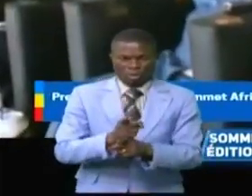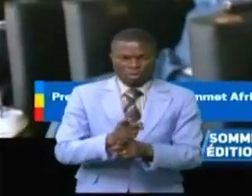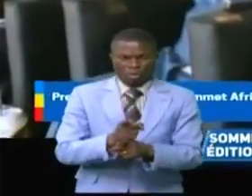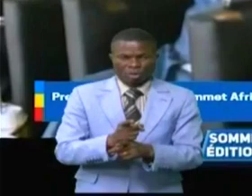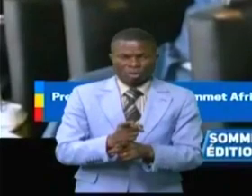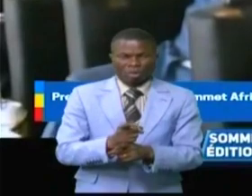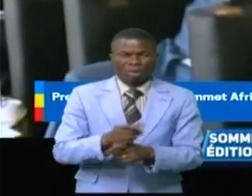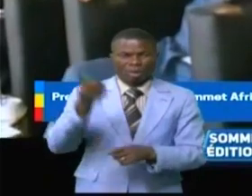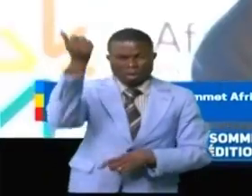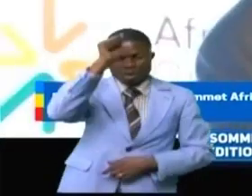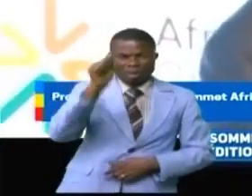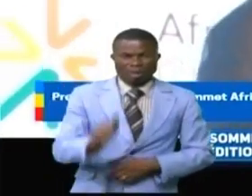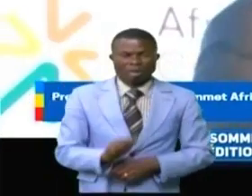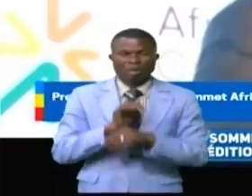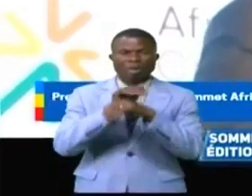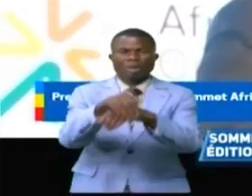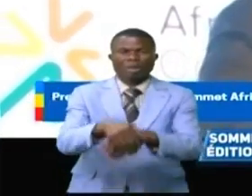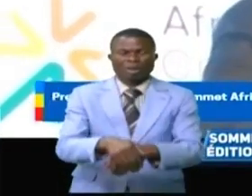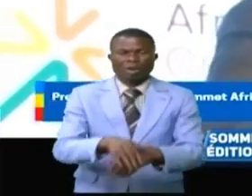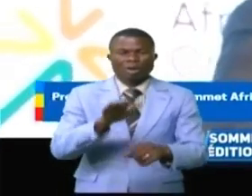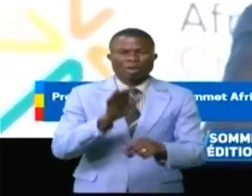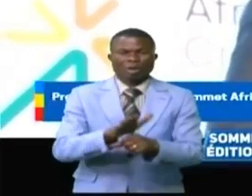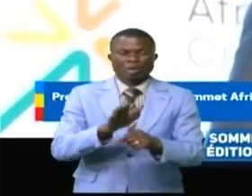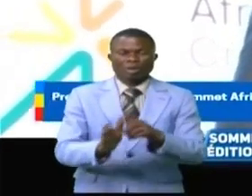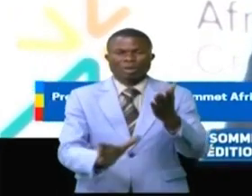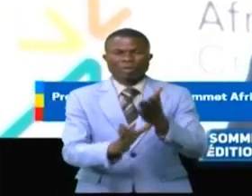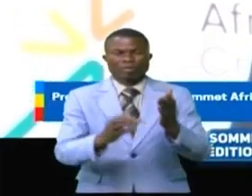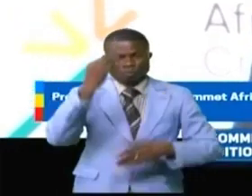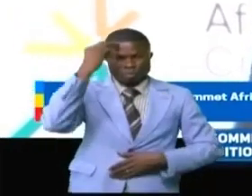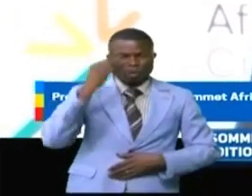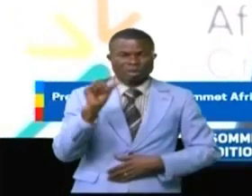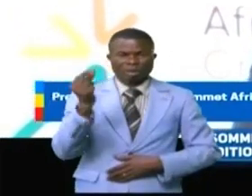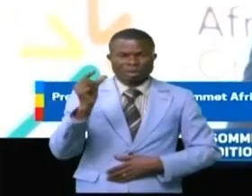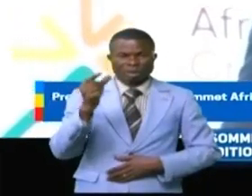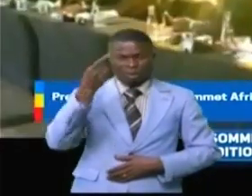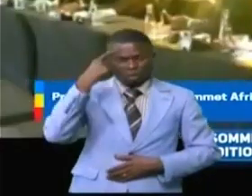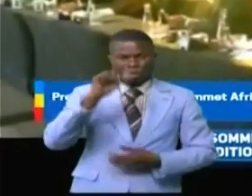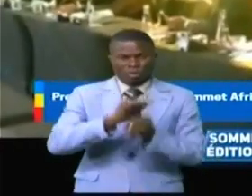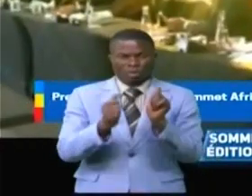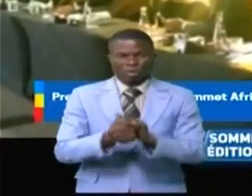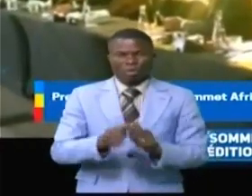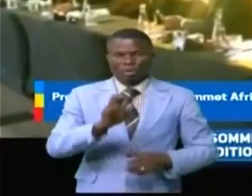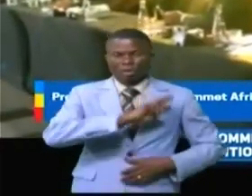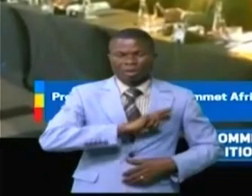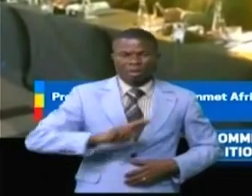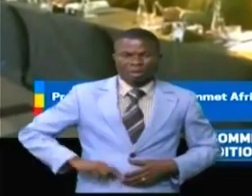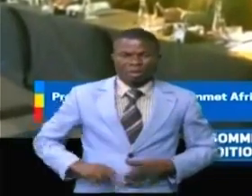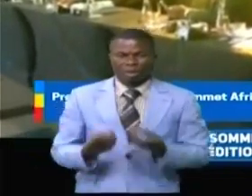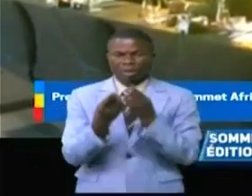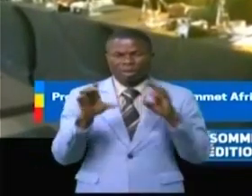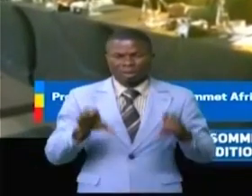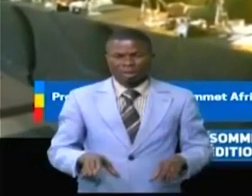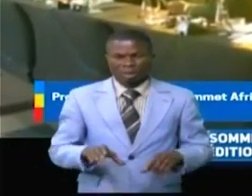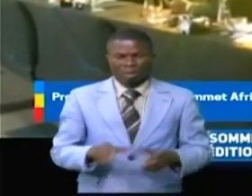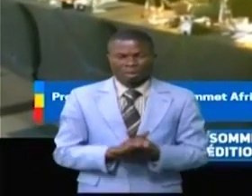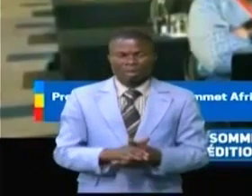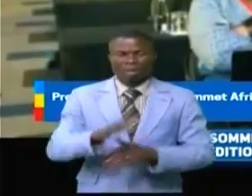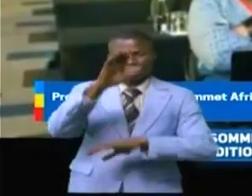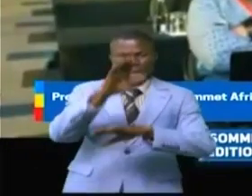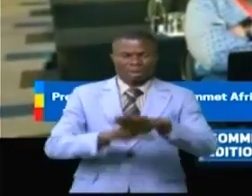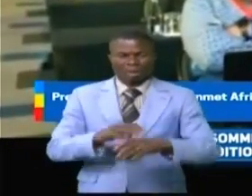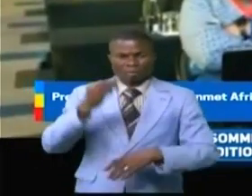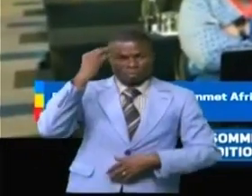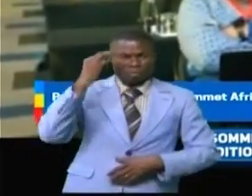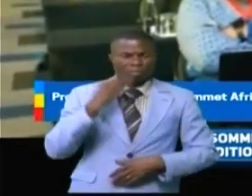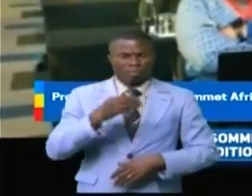du Sud avec la participation active du vice-ministre des Mines pour le compte de la République démocratique du Congo. Sur invitation du